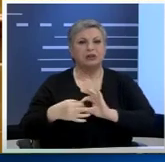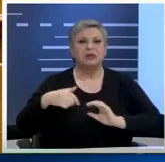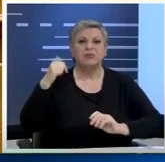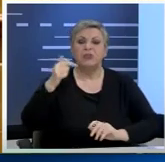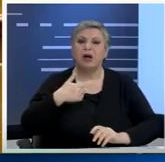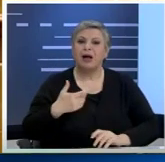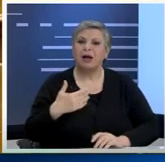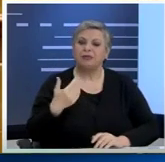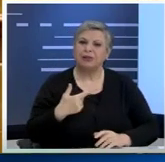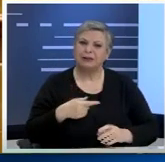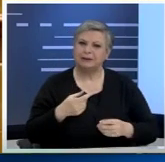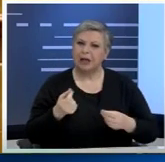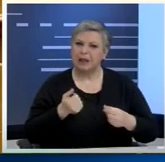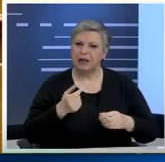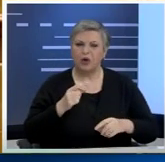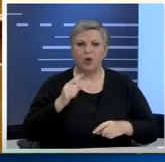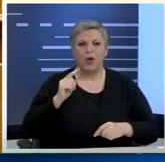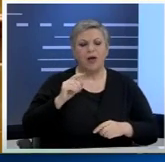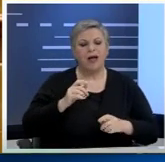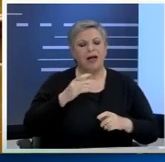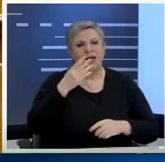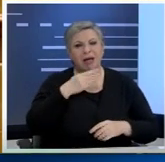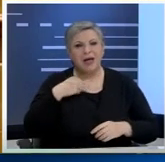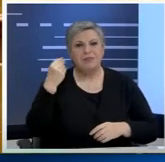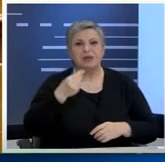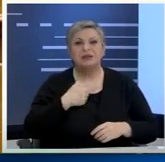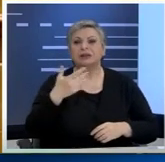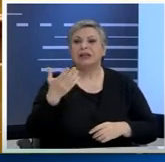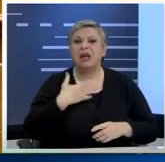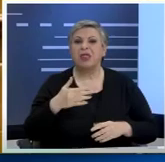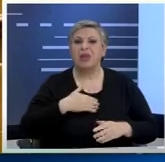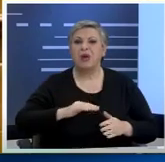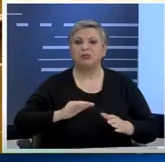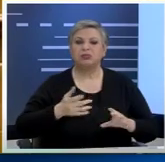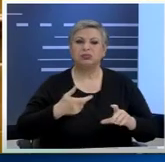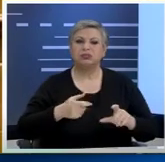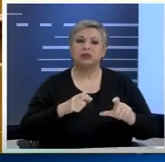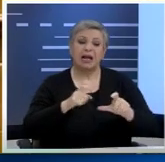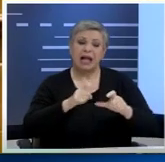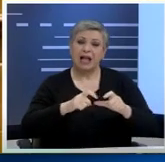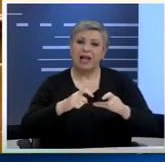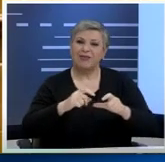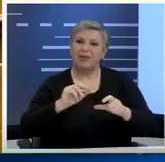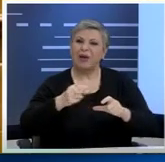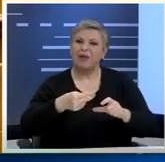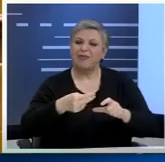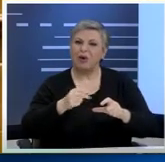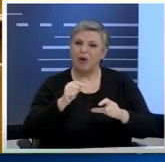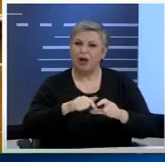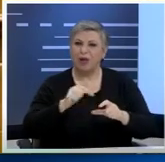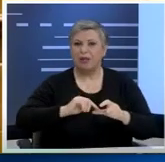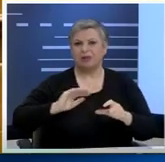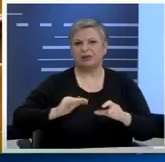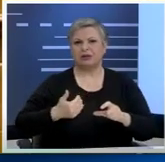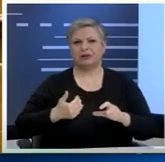τις προϋποθέσεις για την έξοδο της χώρας από το κοινό νόμισμα. Είναι καλό να